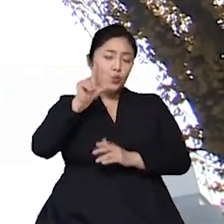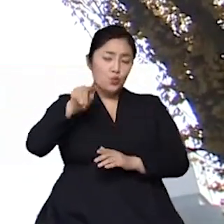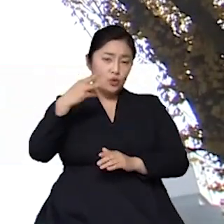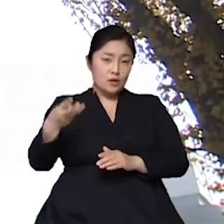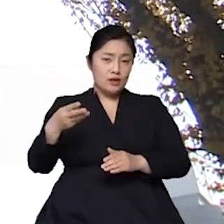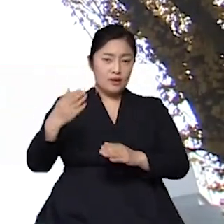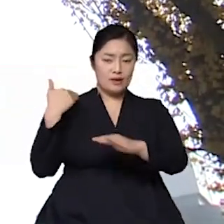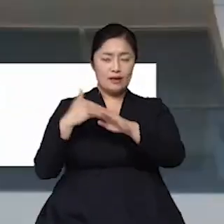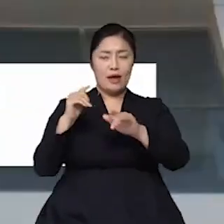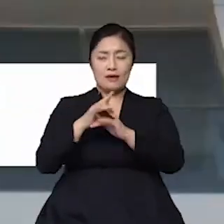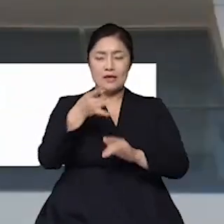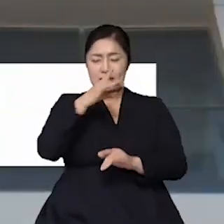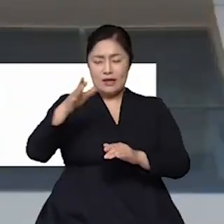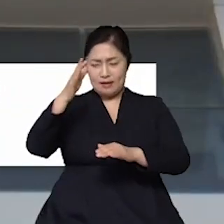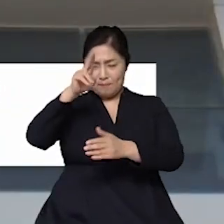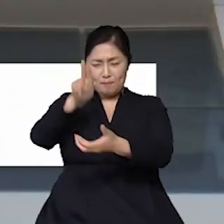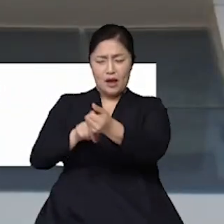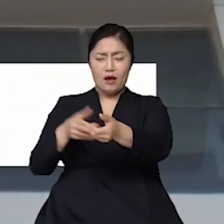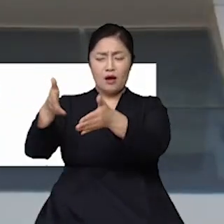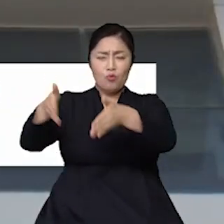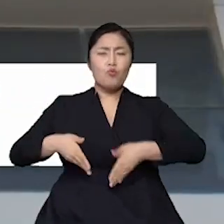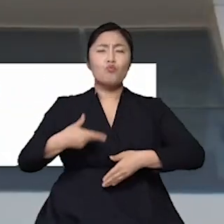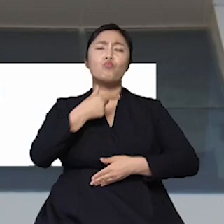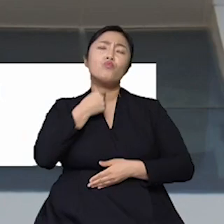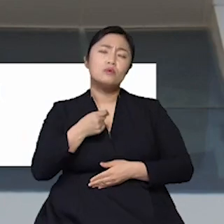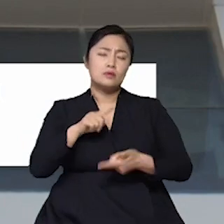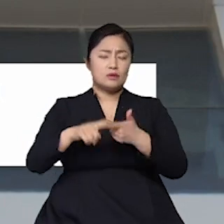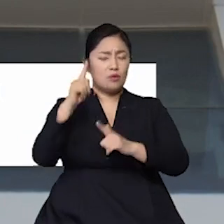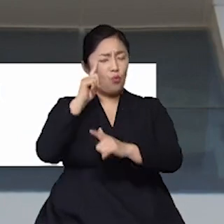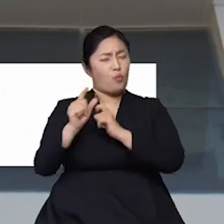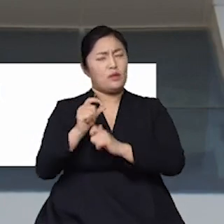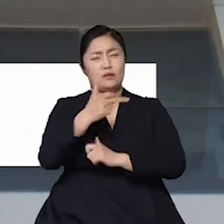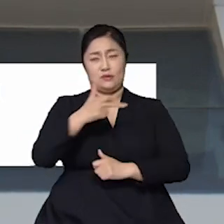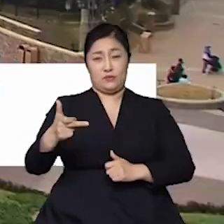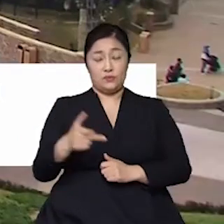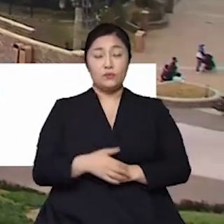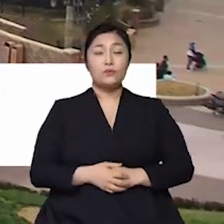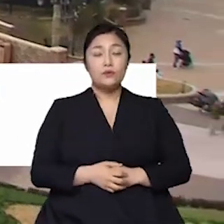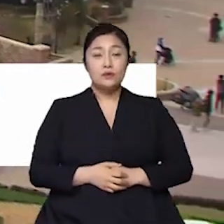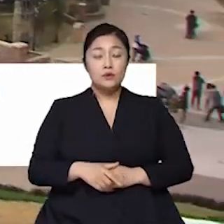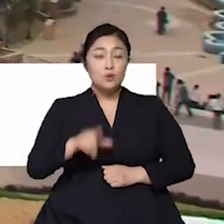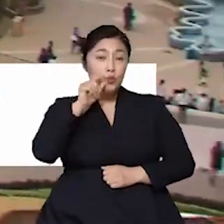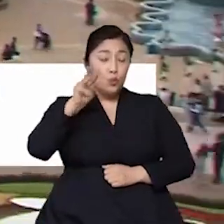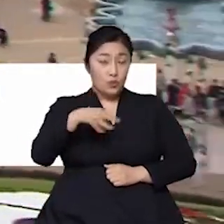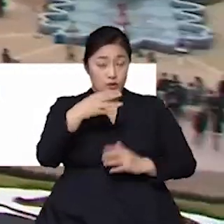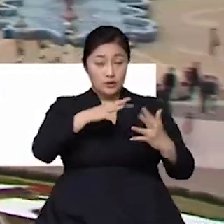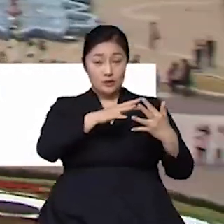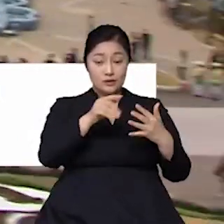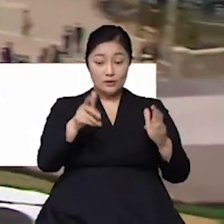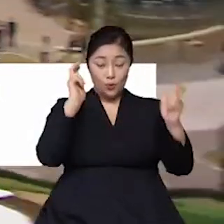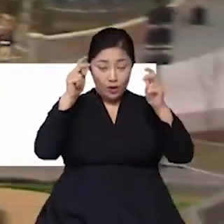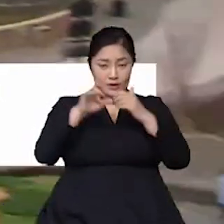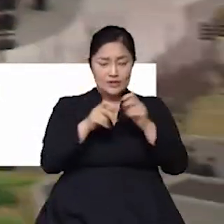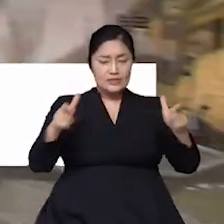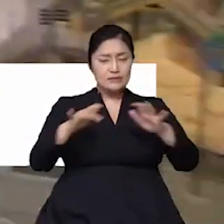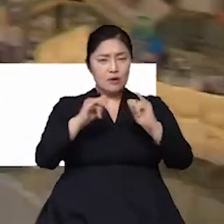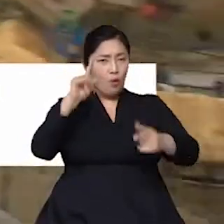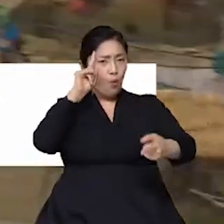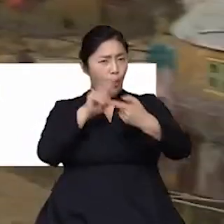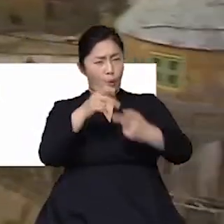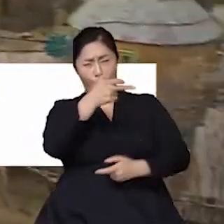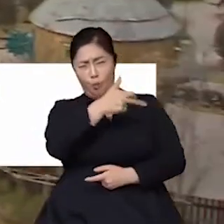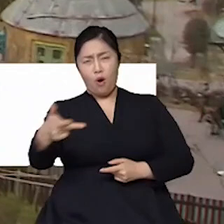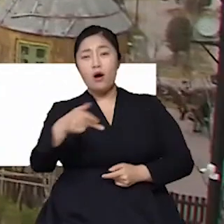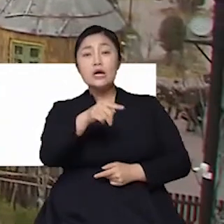측의 임대가 아닌 일괄 매각하길 바라고 있다는 점도 고려사항입니다. 롯데그룹의 선택에 지역민의 관심이